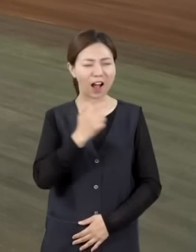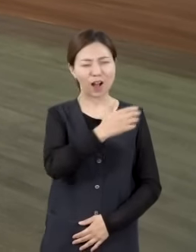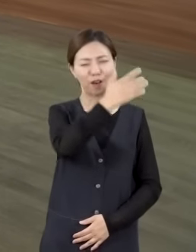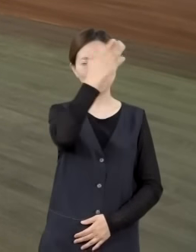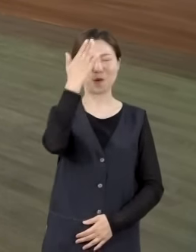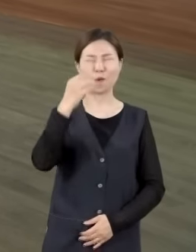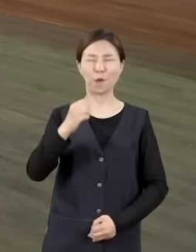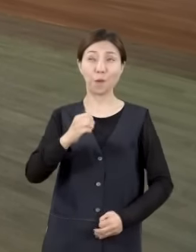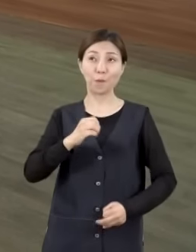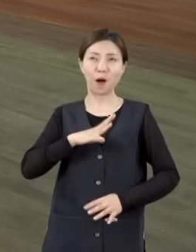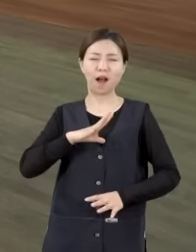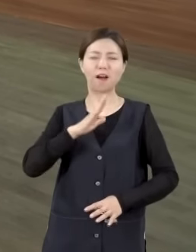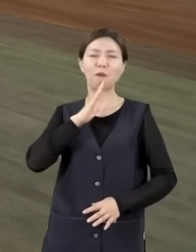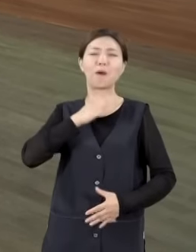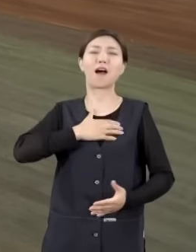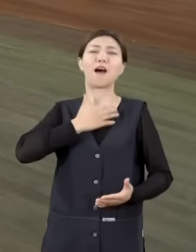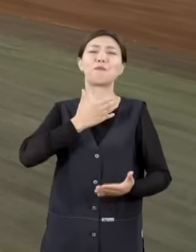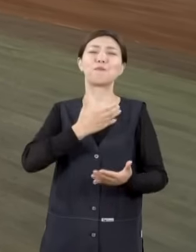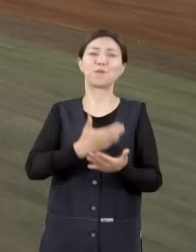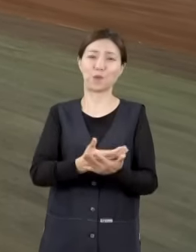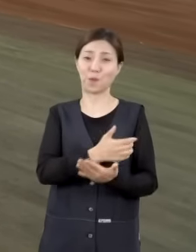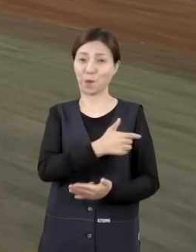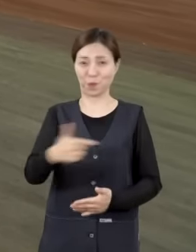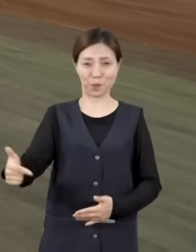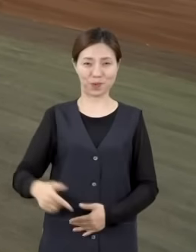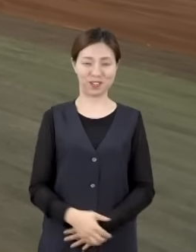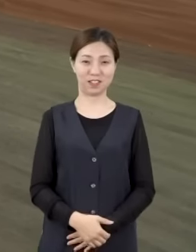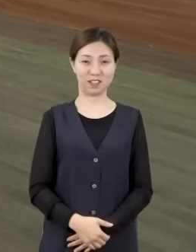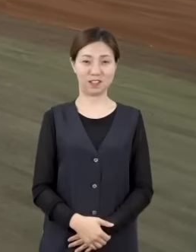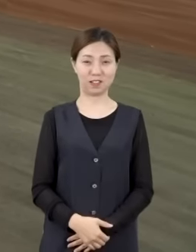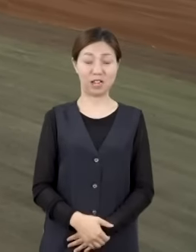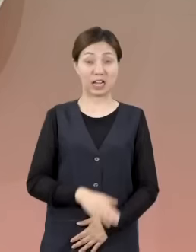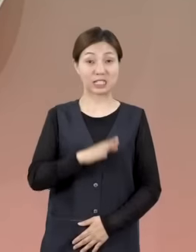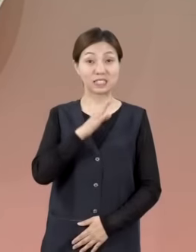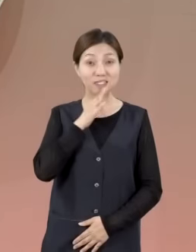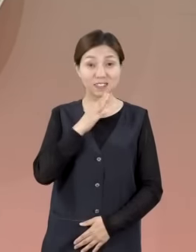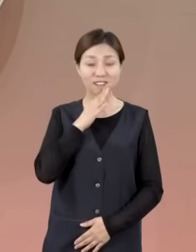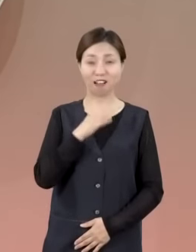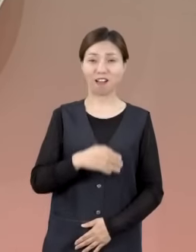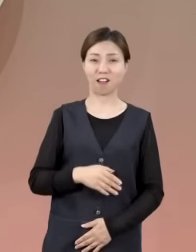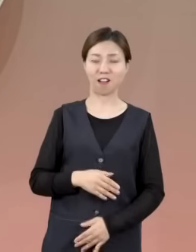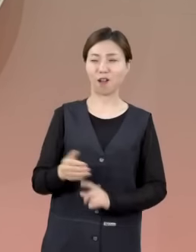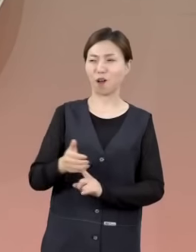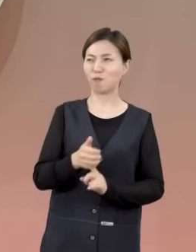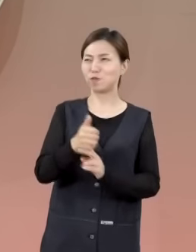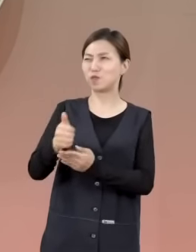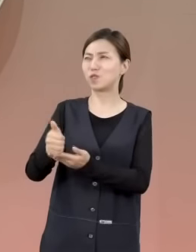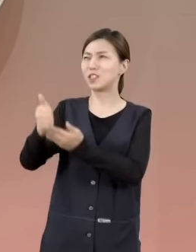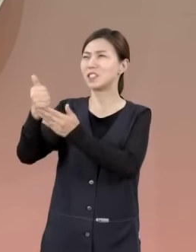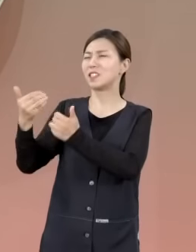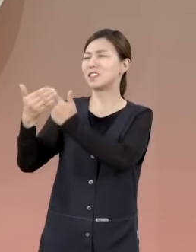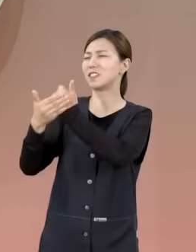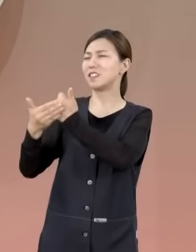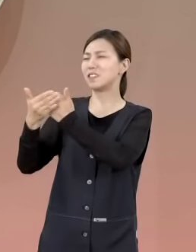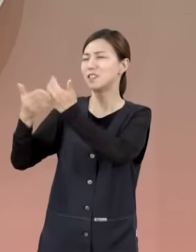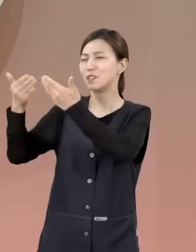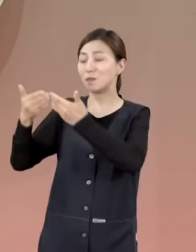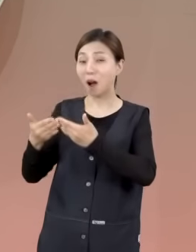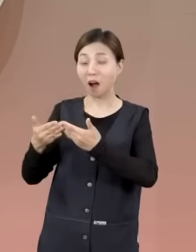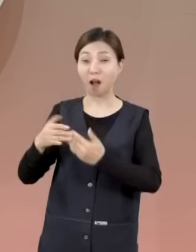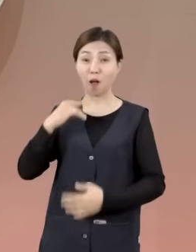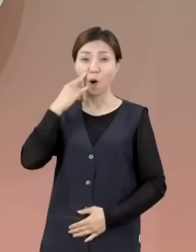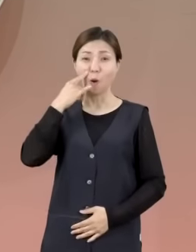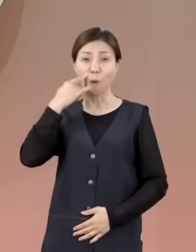놀랍고 아름답고 정말 감동입니다 이것을 체험하신 어머님은